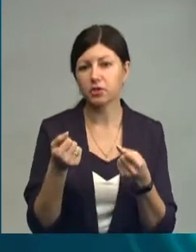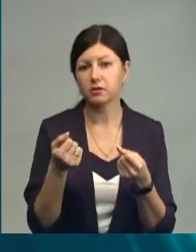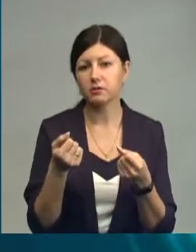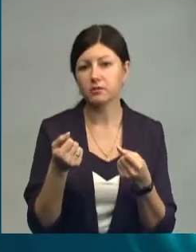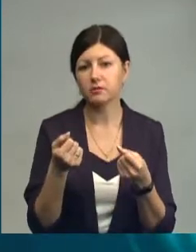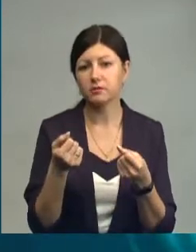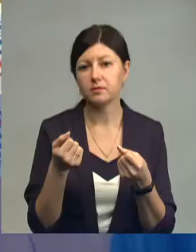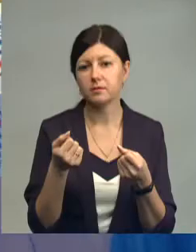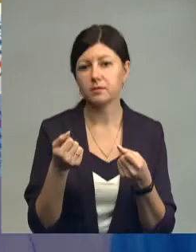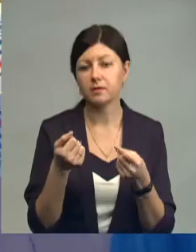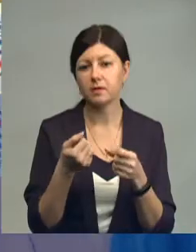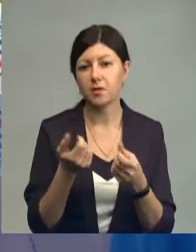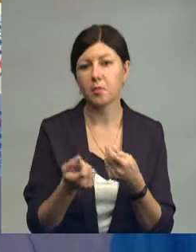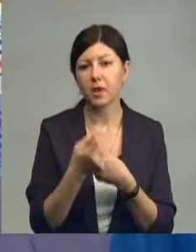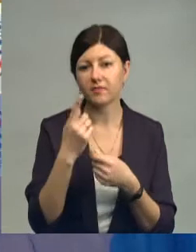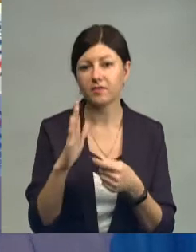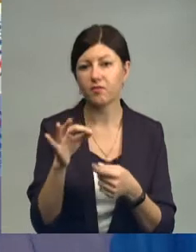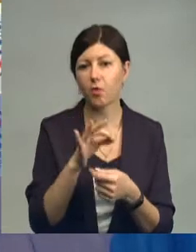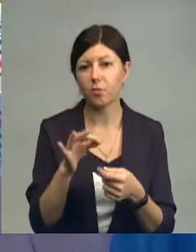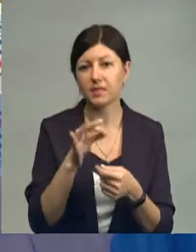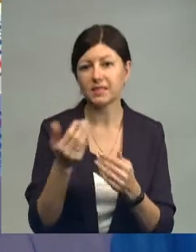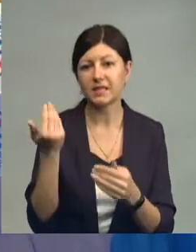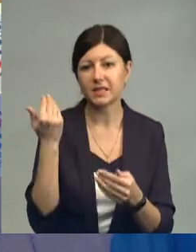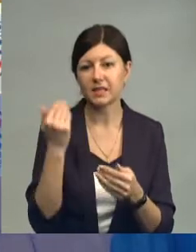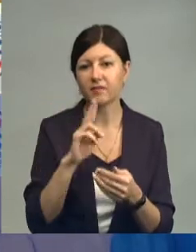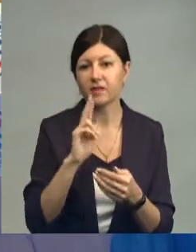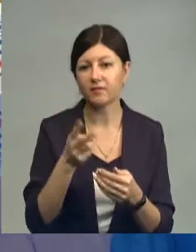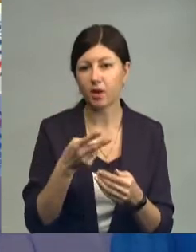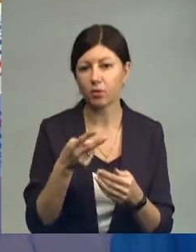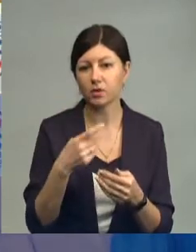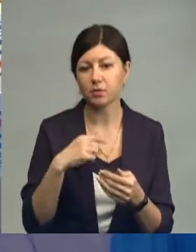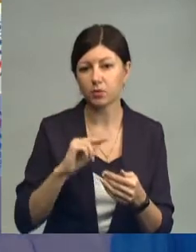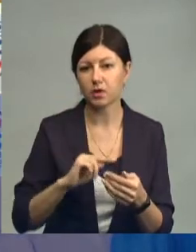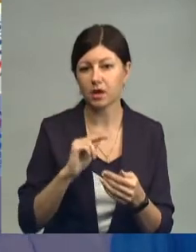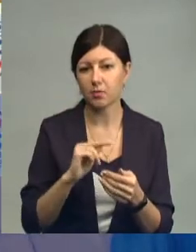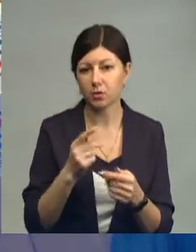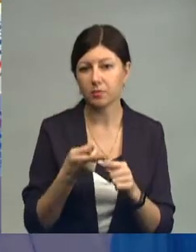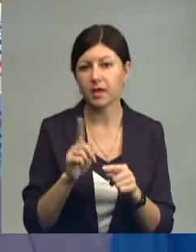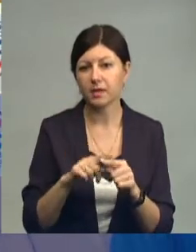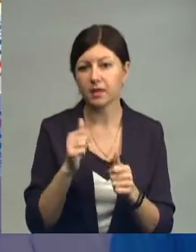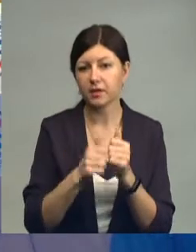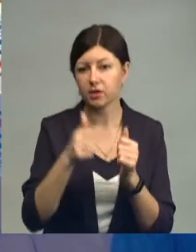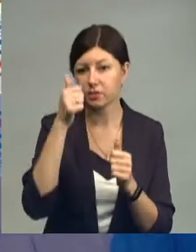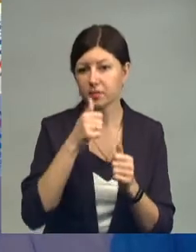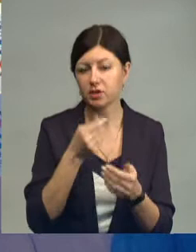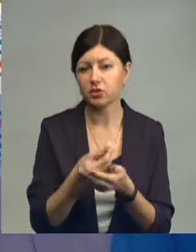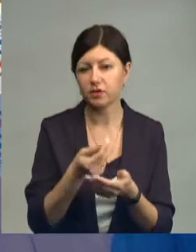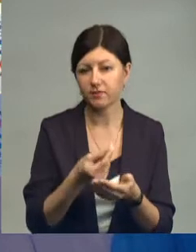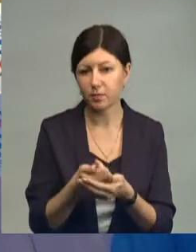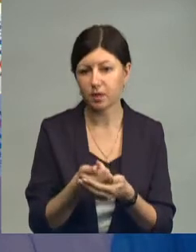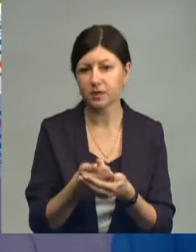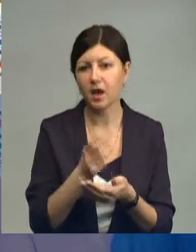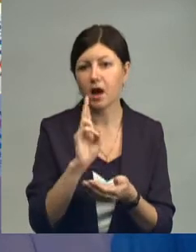она кстати появилась в области буквально недавно два года мы только с ней работаем это ежемесячная выплата